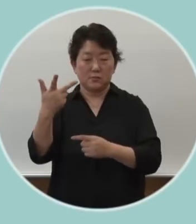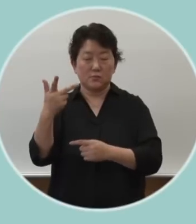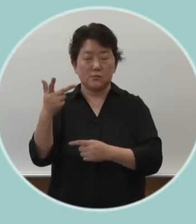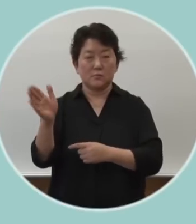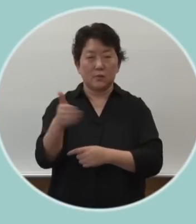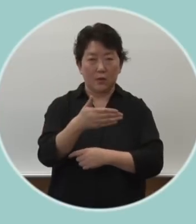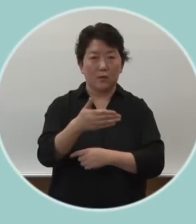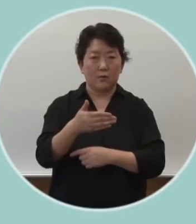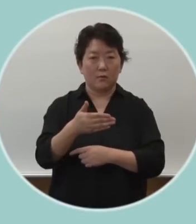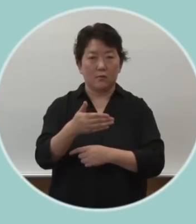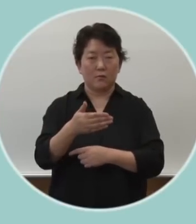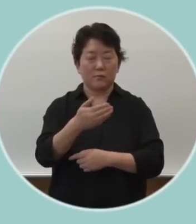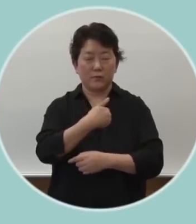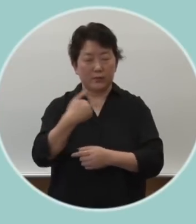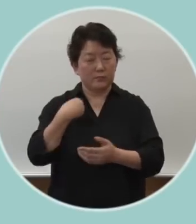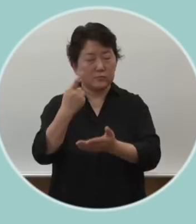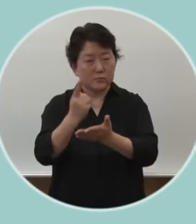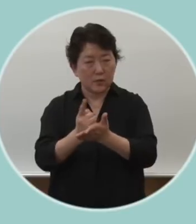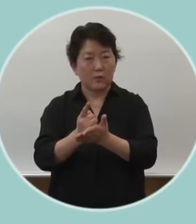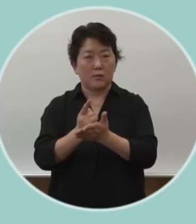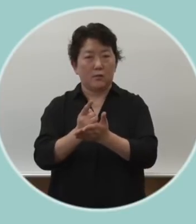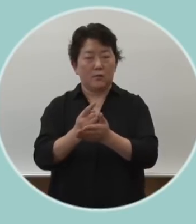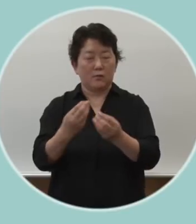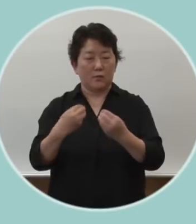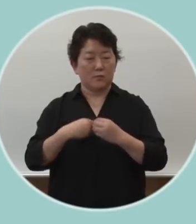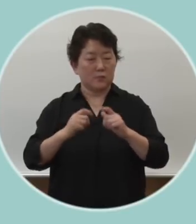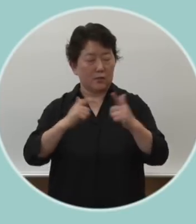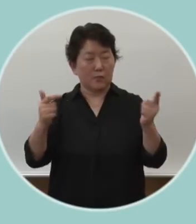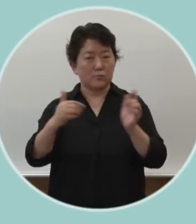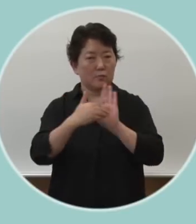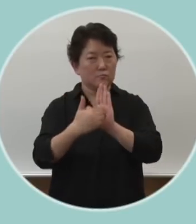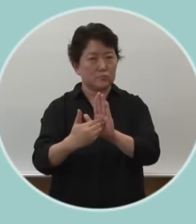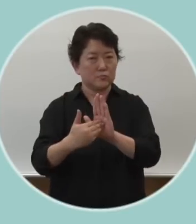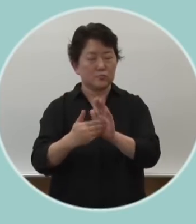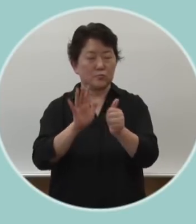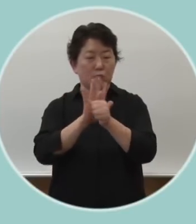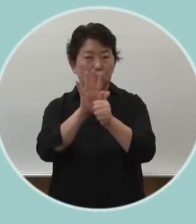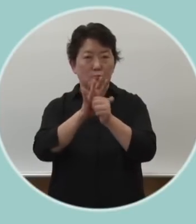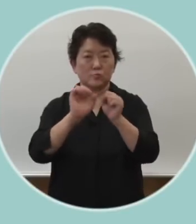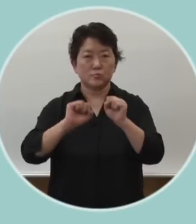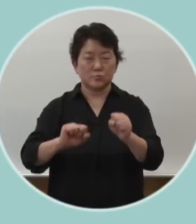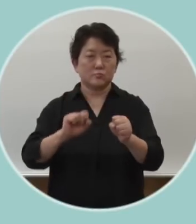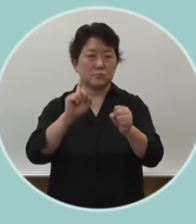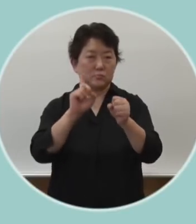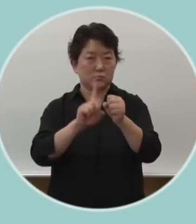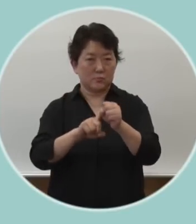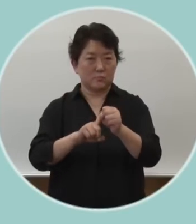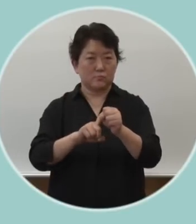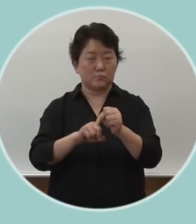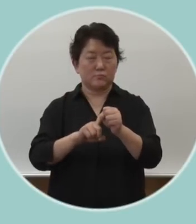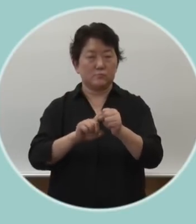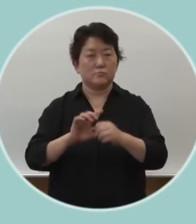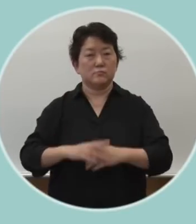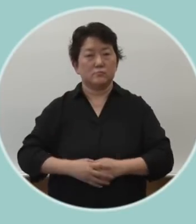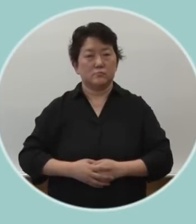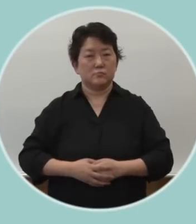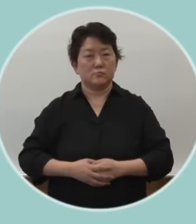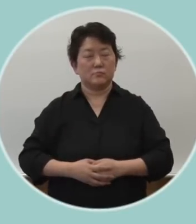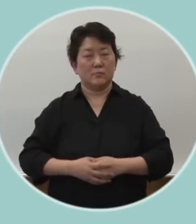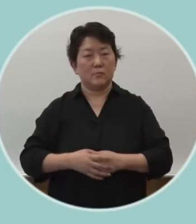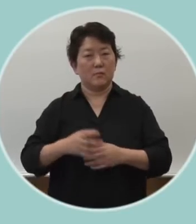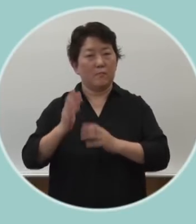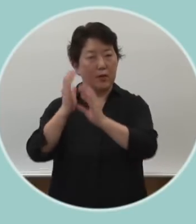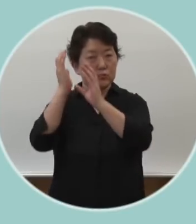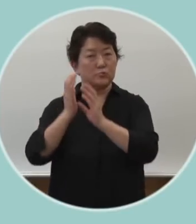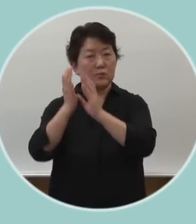市としても可能な限り感染拡大防止に協力することといたしております。祭り当